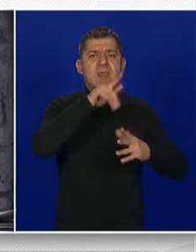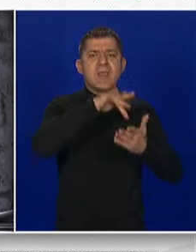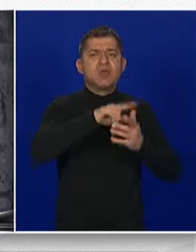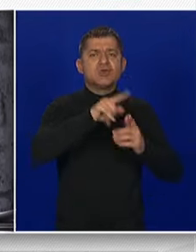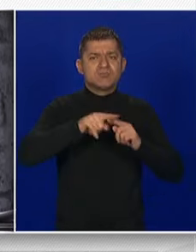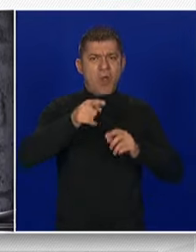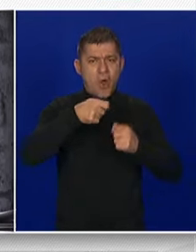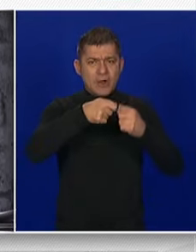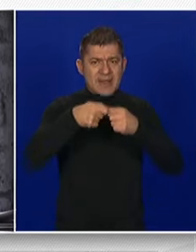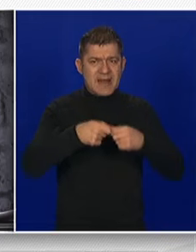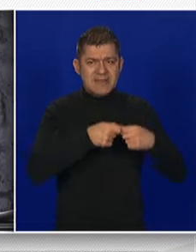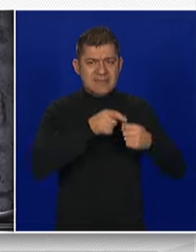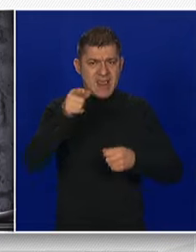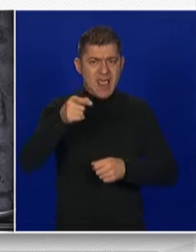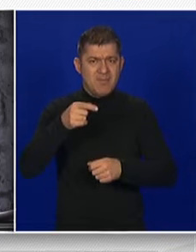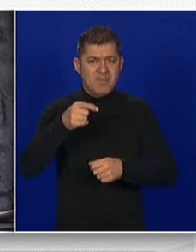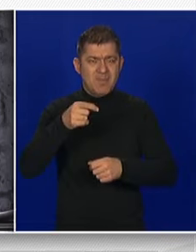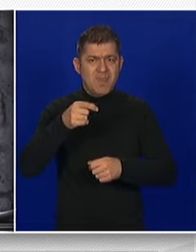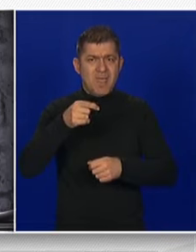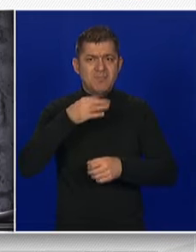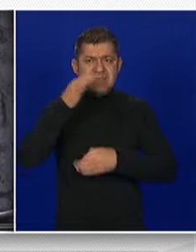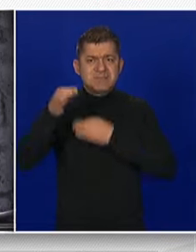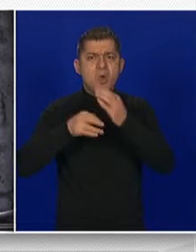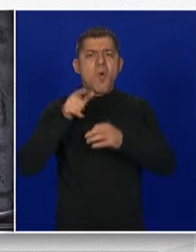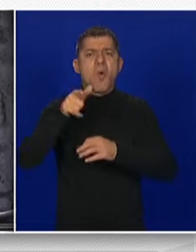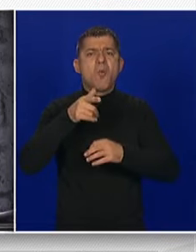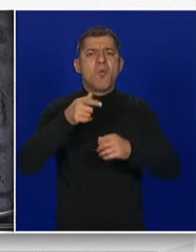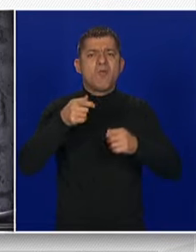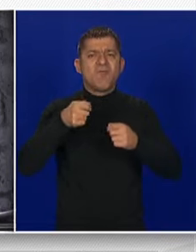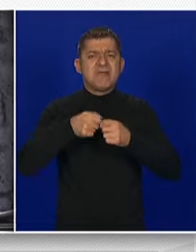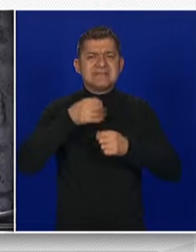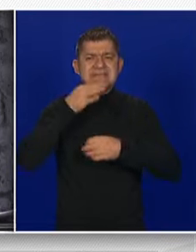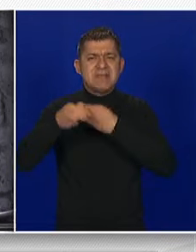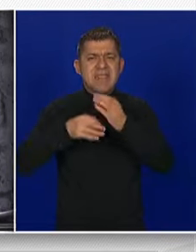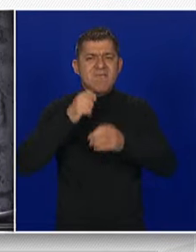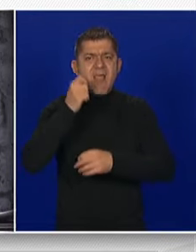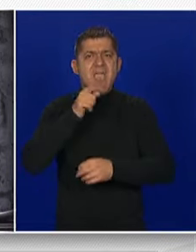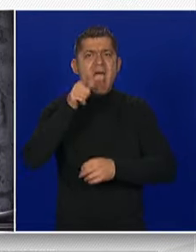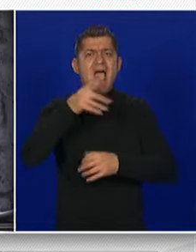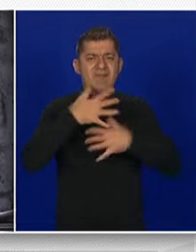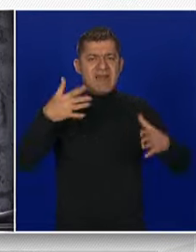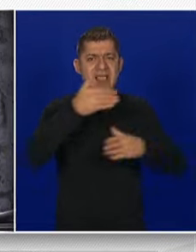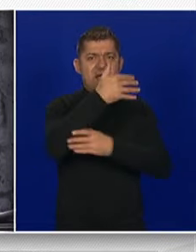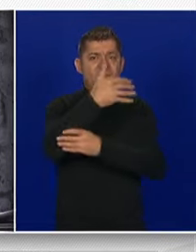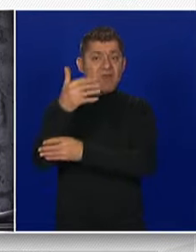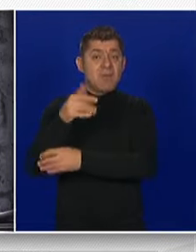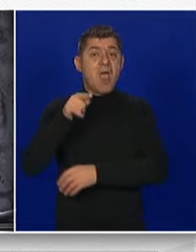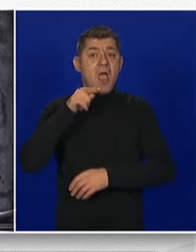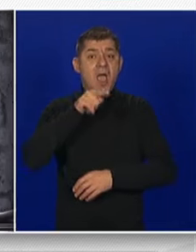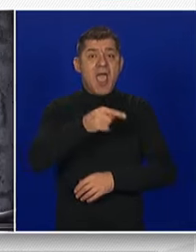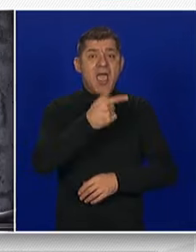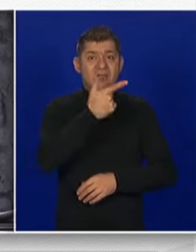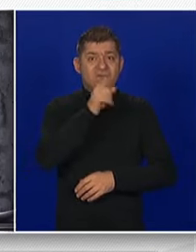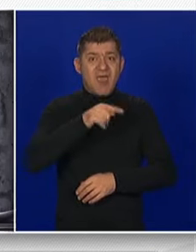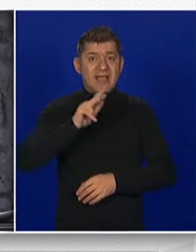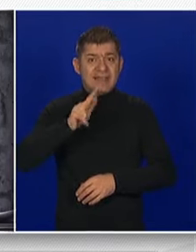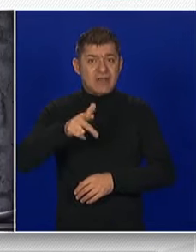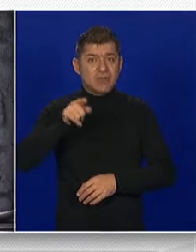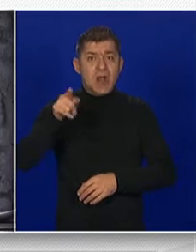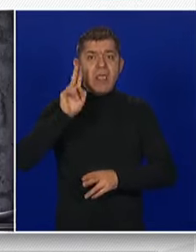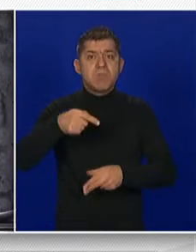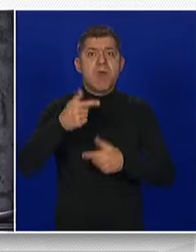u velikim poduzećima. I oni su mi rekli da je njihovih 1/3 kapaciteta PCR-a slobodno, iako